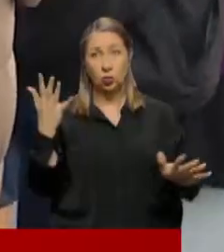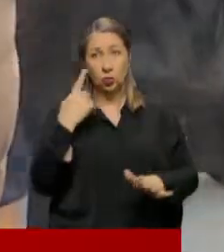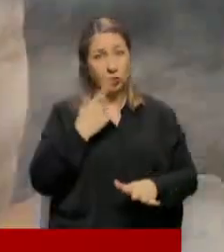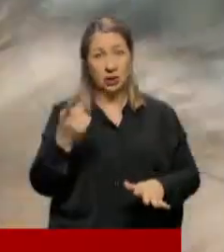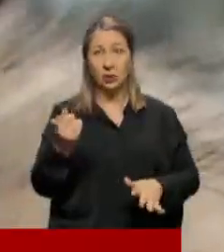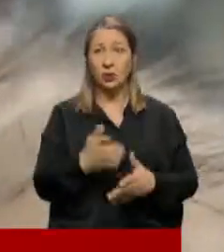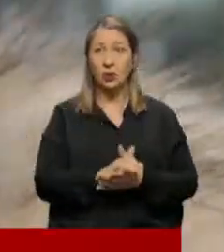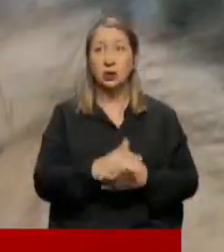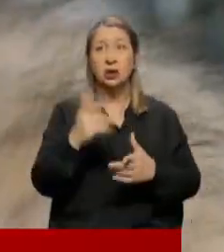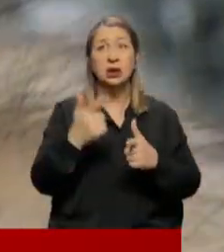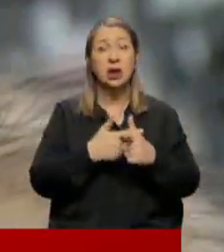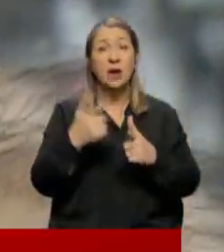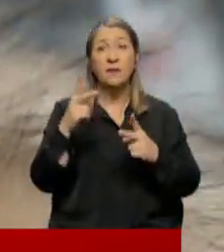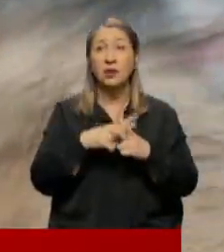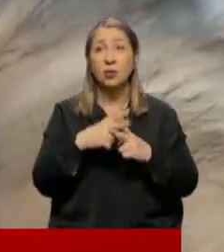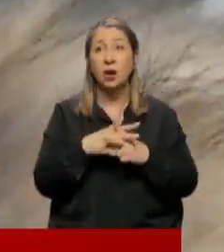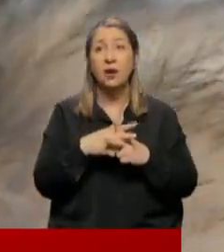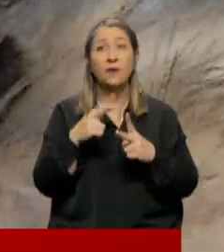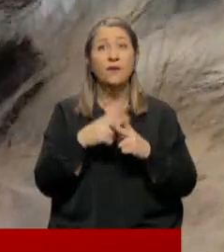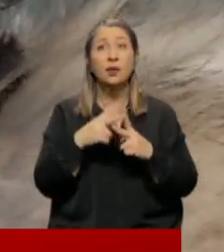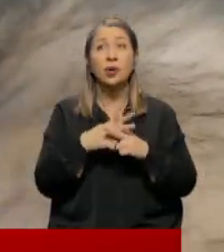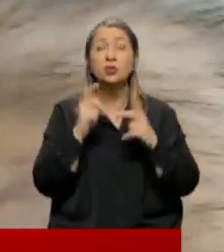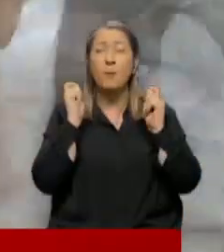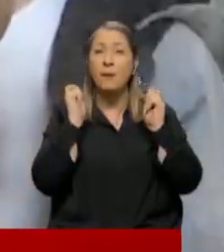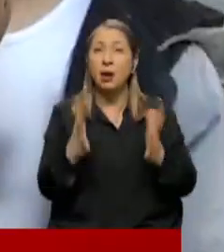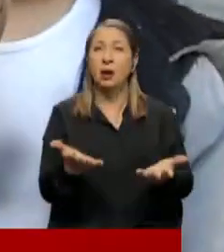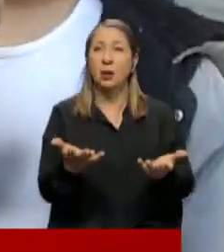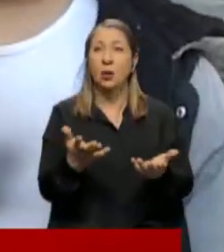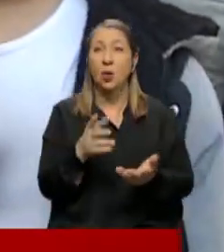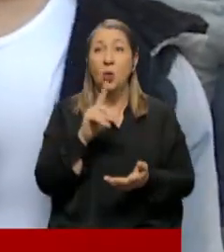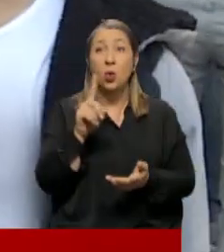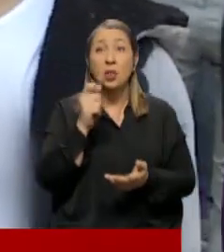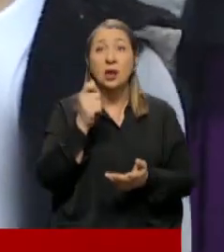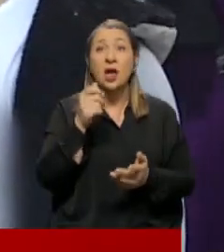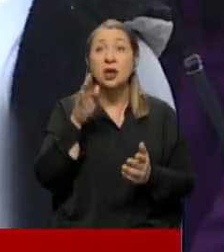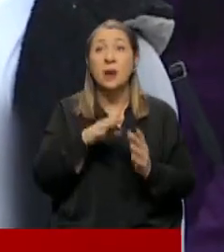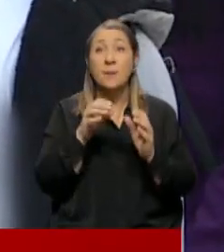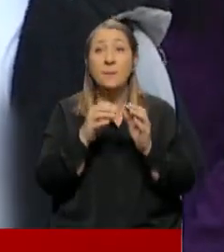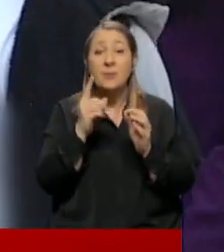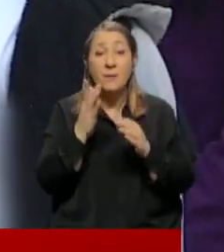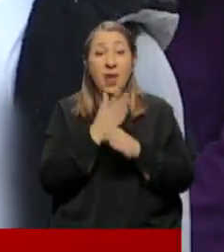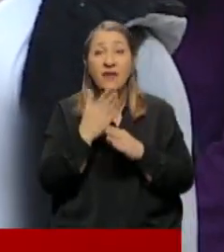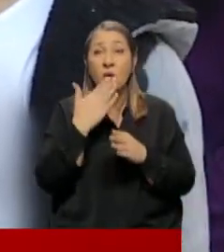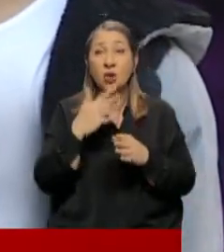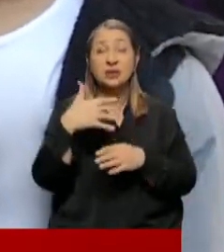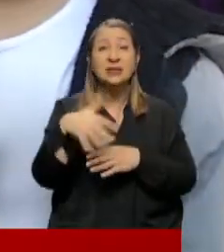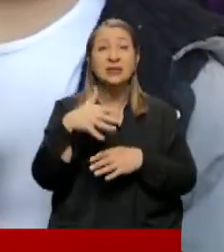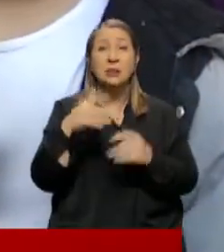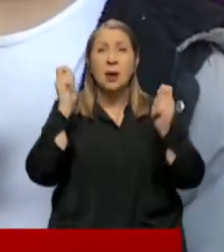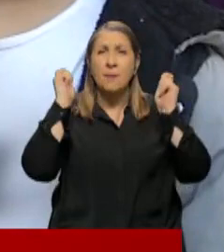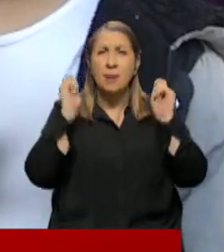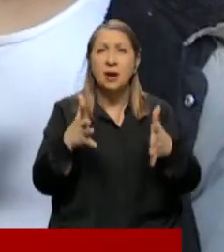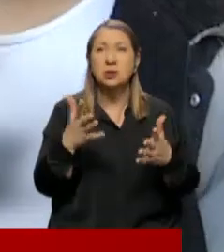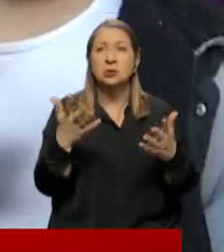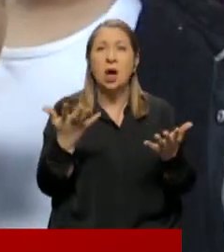gösteriyor kira fatura faturalar çok yüksün 10 liradan aşağı bir meyve yok sebzeler